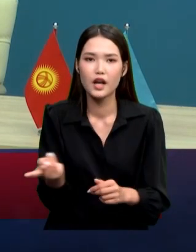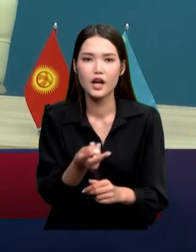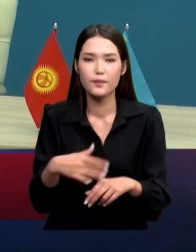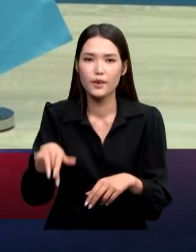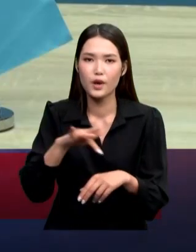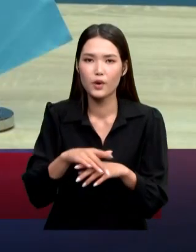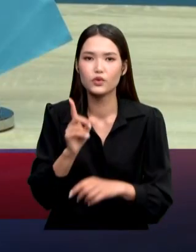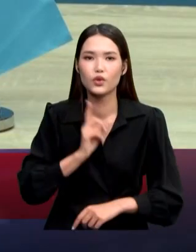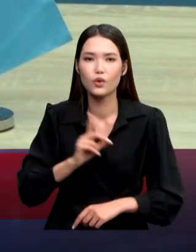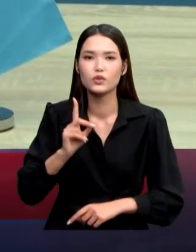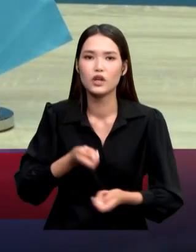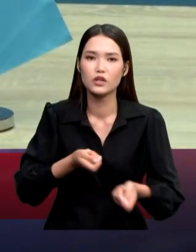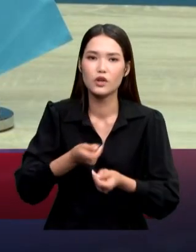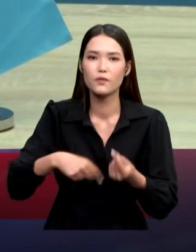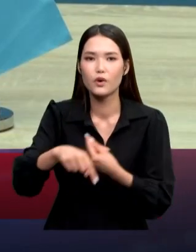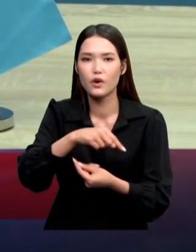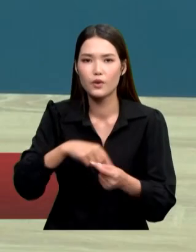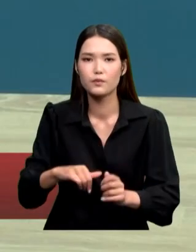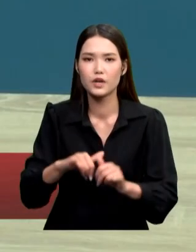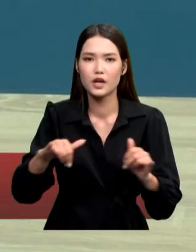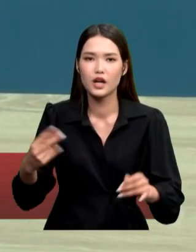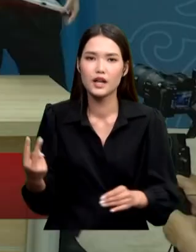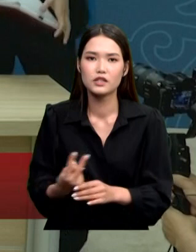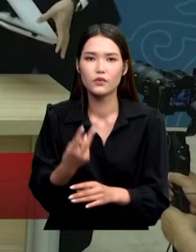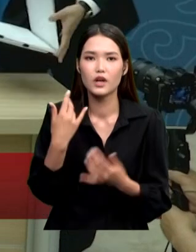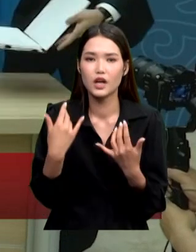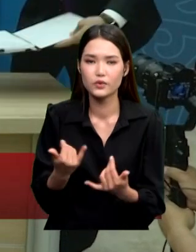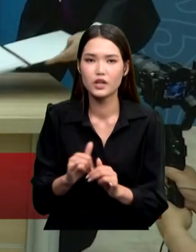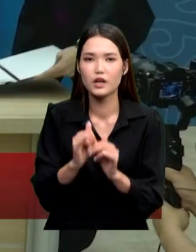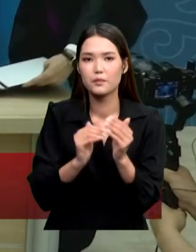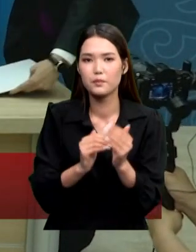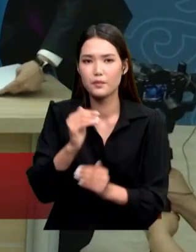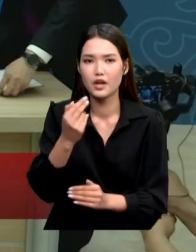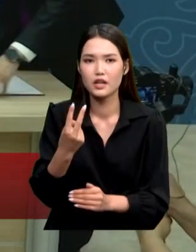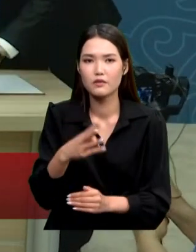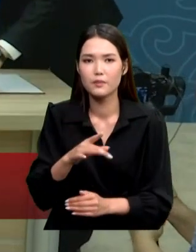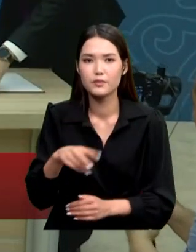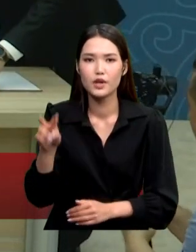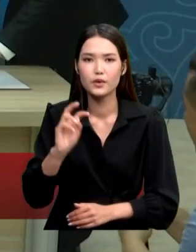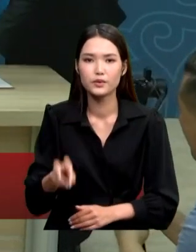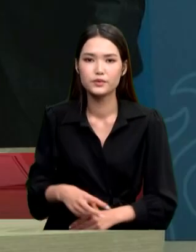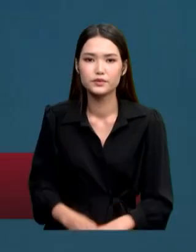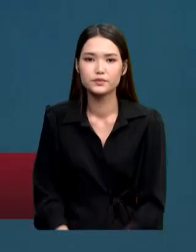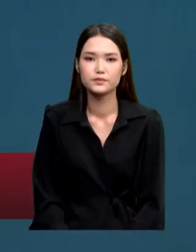стран. Ожидается, что товарооборот увеличится в два раза. Сегодня он превышает 2 миллиарда долларов.